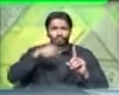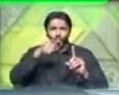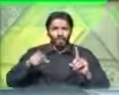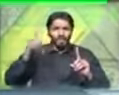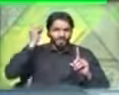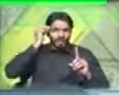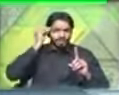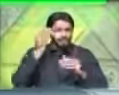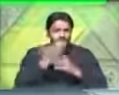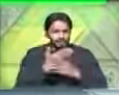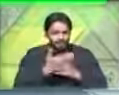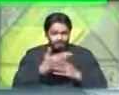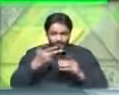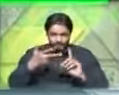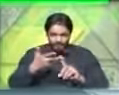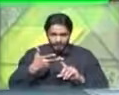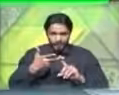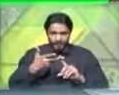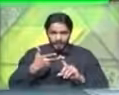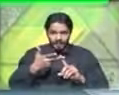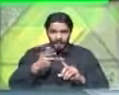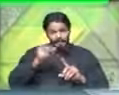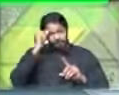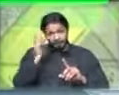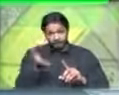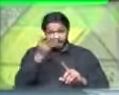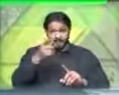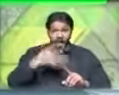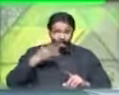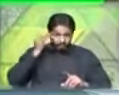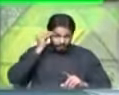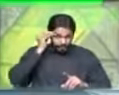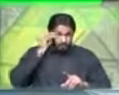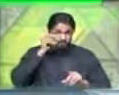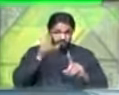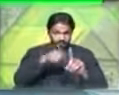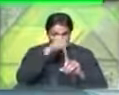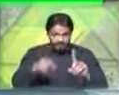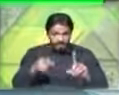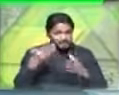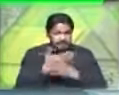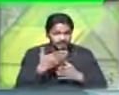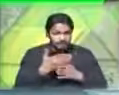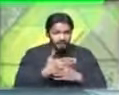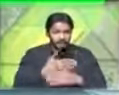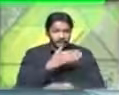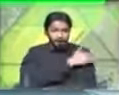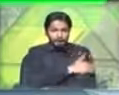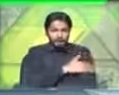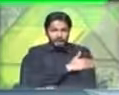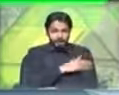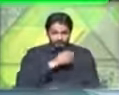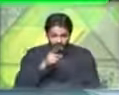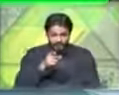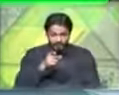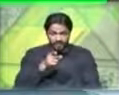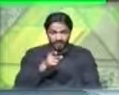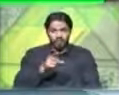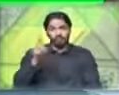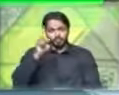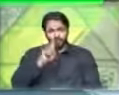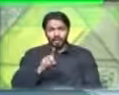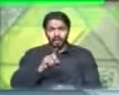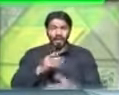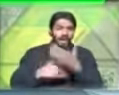الفهم؟ هل لجهل أم لغرض ولهوى؟ وكيف يتجنب الدعاة إلى الله سبحانه وتعالى سوء الفهم؟ وكيف كان